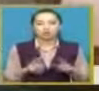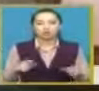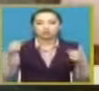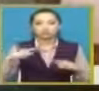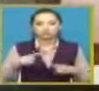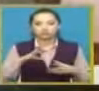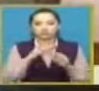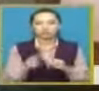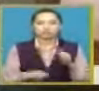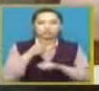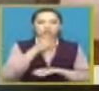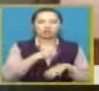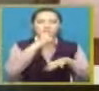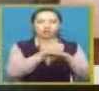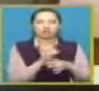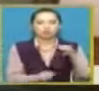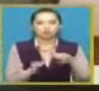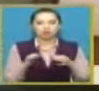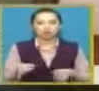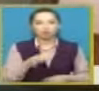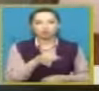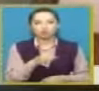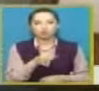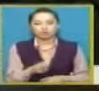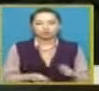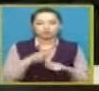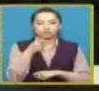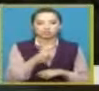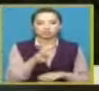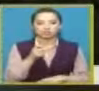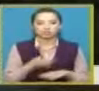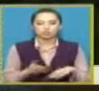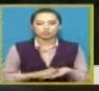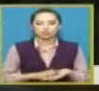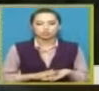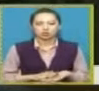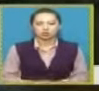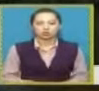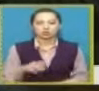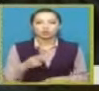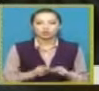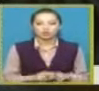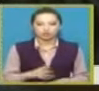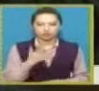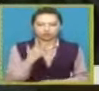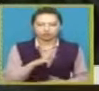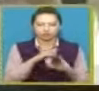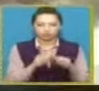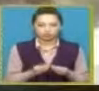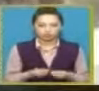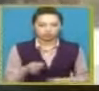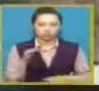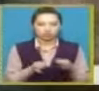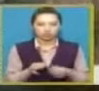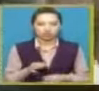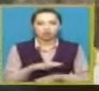бірден жоғары сотқа жүгінеді. Бұл аудандық сот пен жоғары сотқа түсіп отырған ауыр жүктің көрсеткіші. Енді болса, үш буынды сот жүйесіне деген халықтың